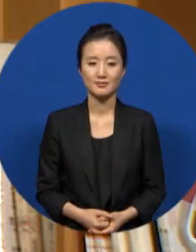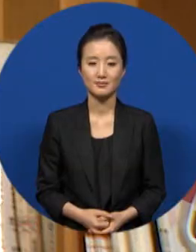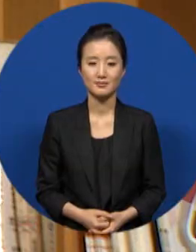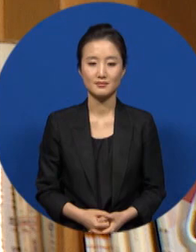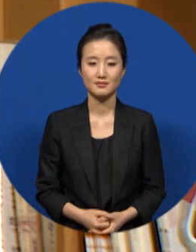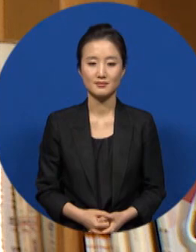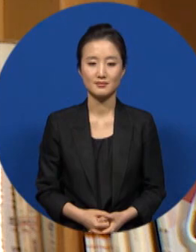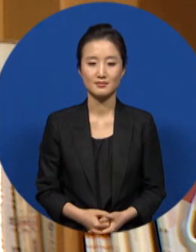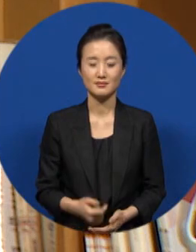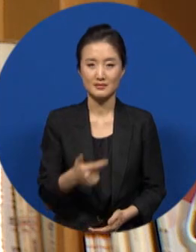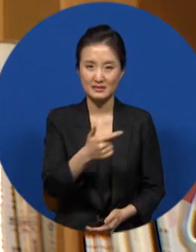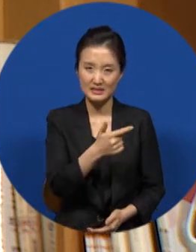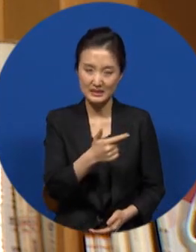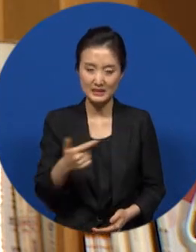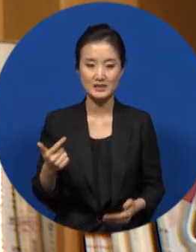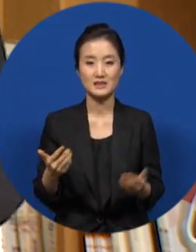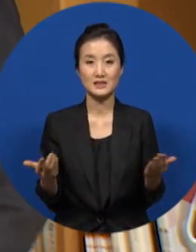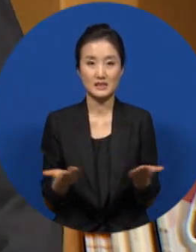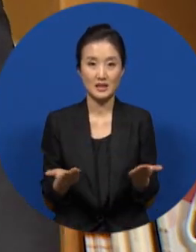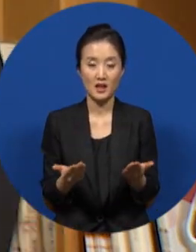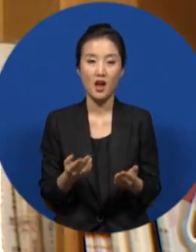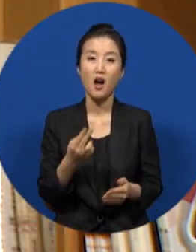이게